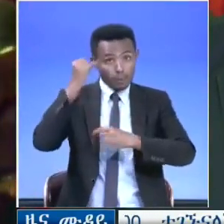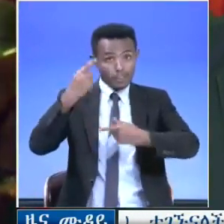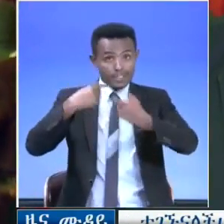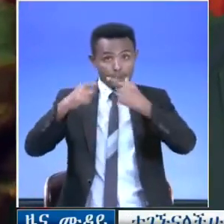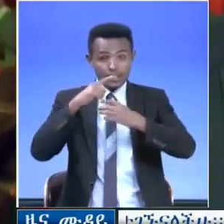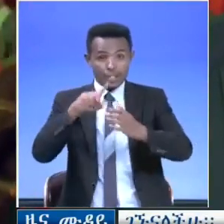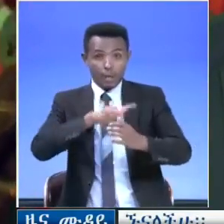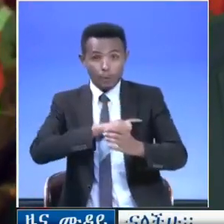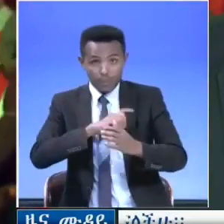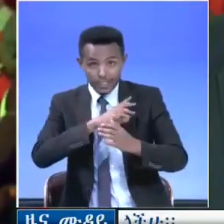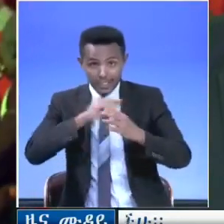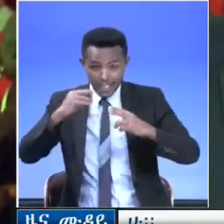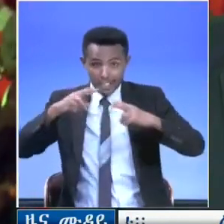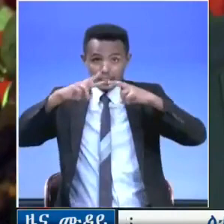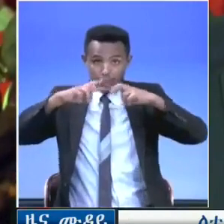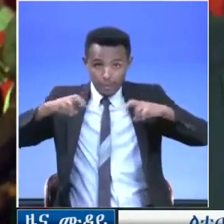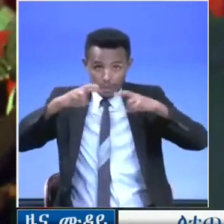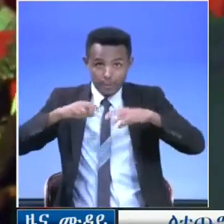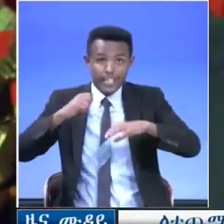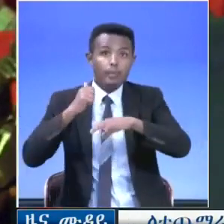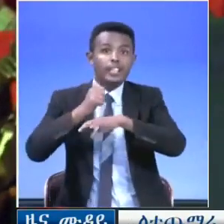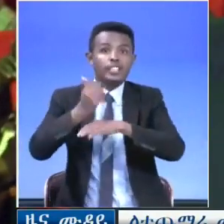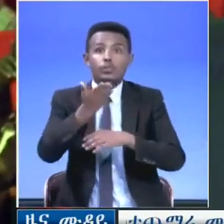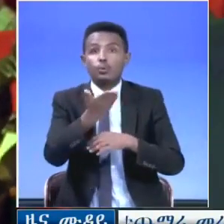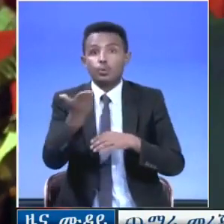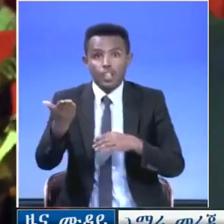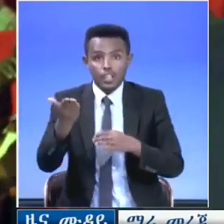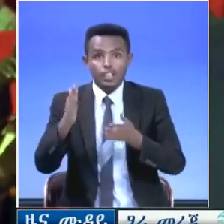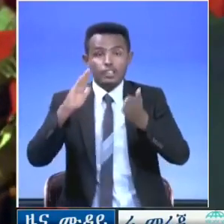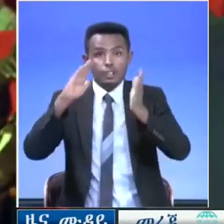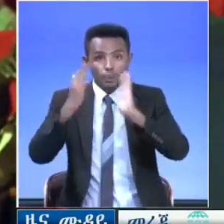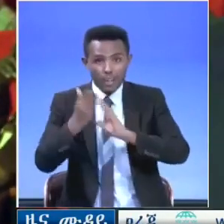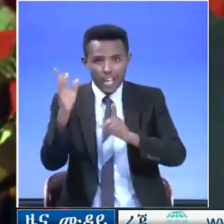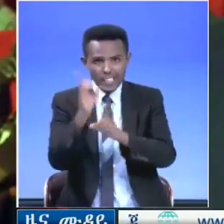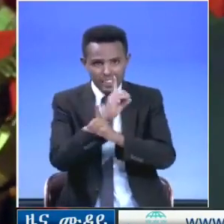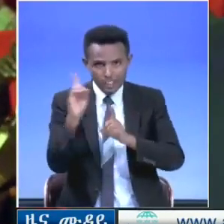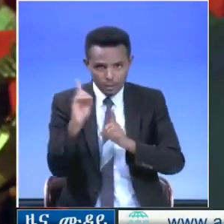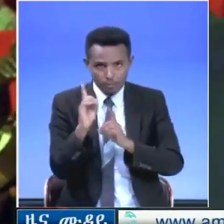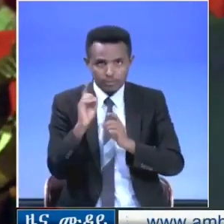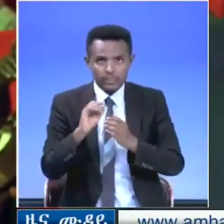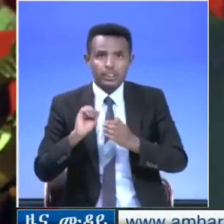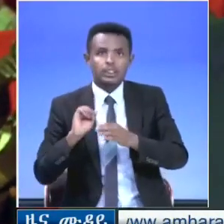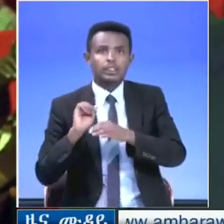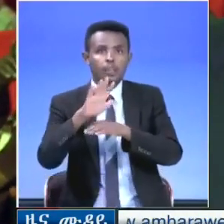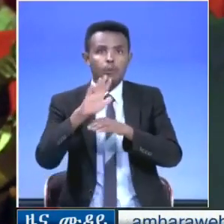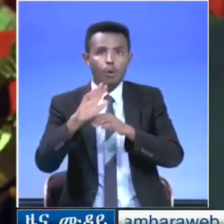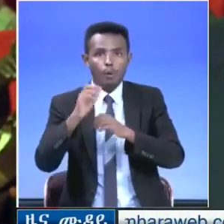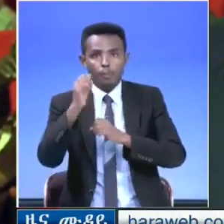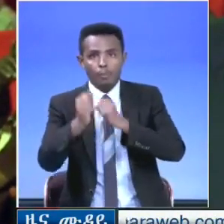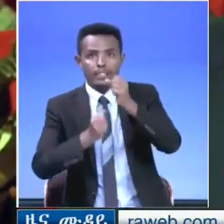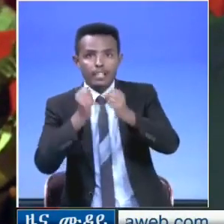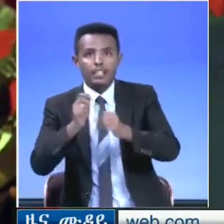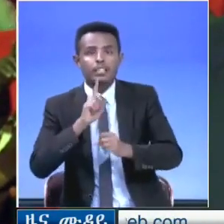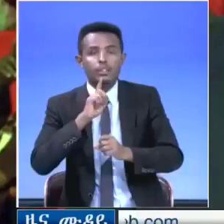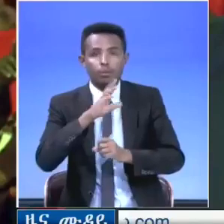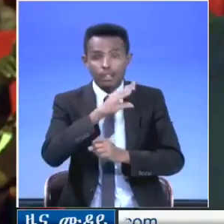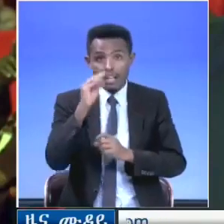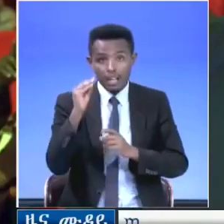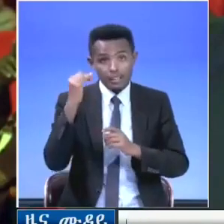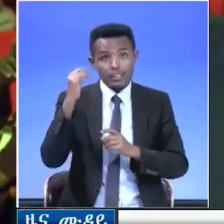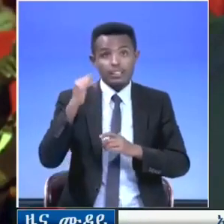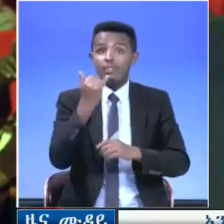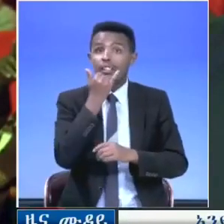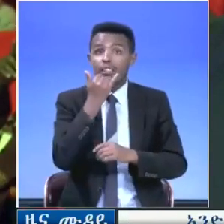ህግ የመመርመርና የመክሰስ ጉዳይ ስለሆነ እሱ ደግሞ አቅጣጫው ሰዶ ማሳደር ነው። ጥፋተኞቹ መጠየቅ ያለባቸው